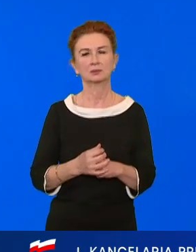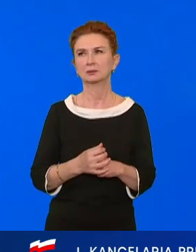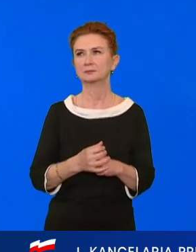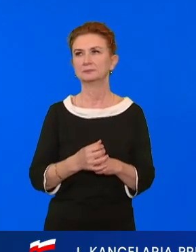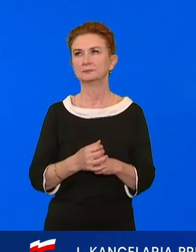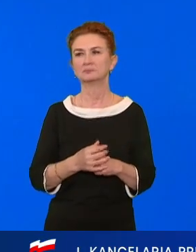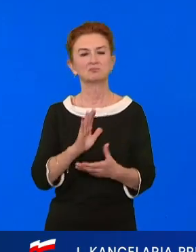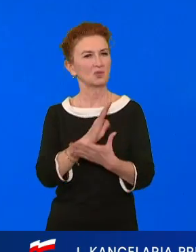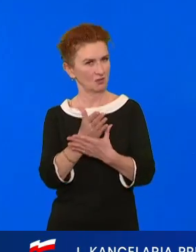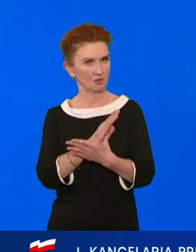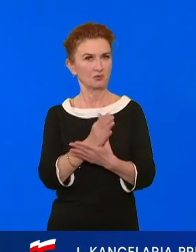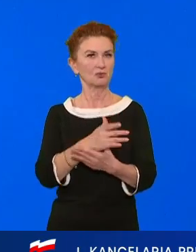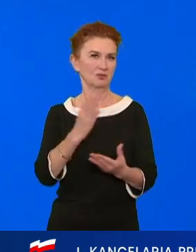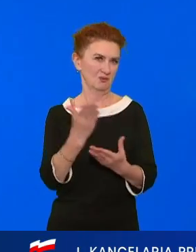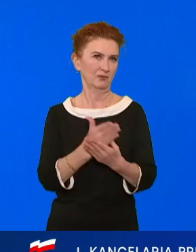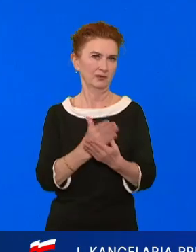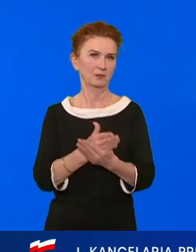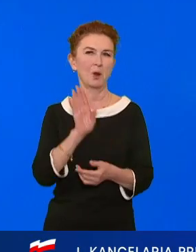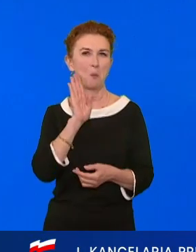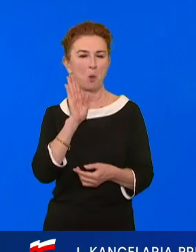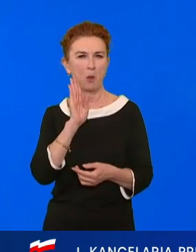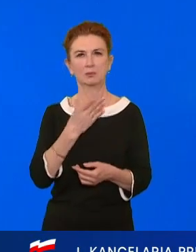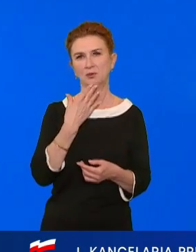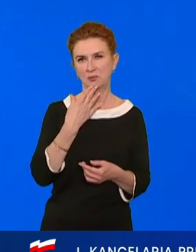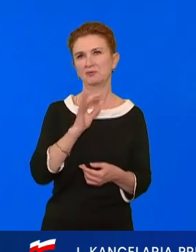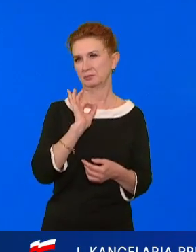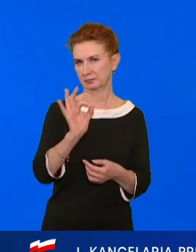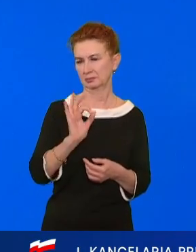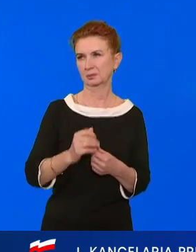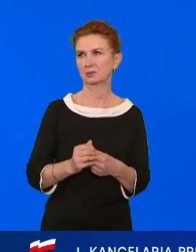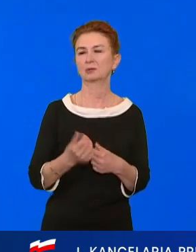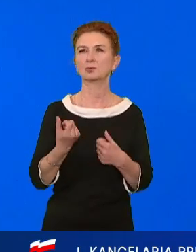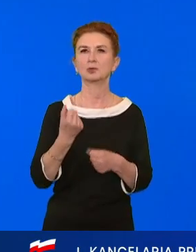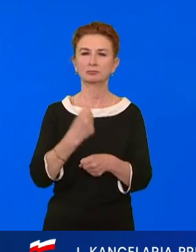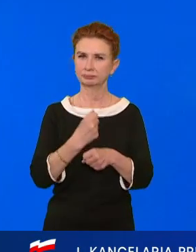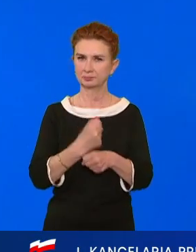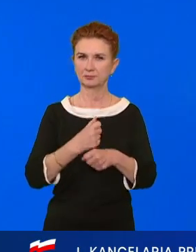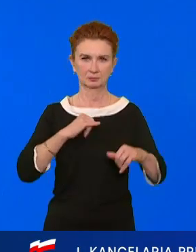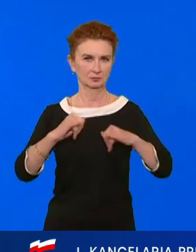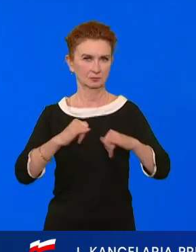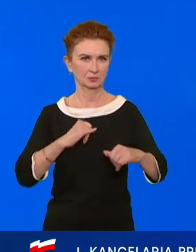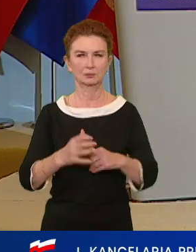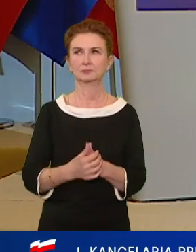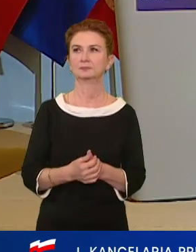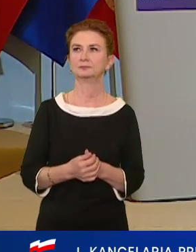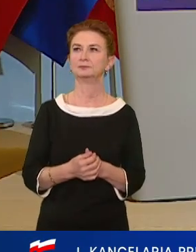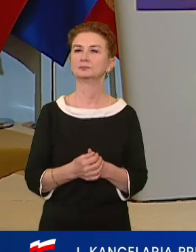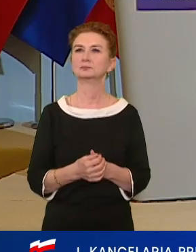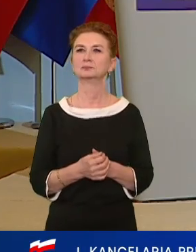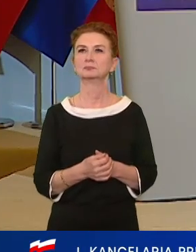wiele firm średniej wielkości mniejszych komentuje pozytywnie na nasze działania związane z tarczą finansową